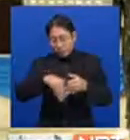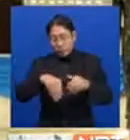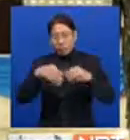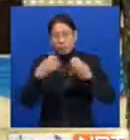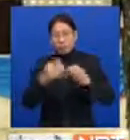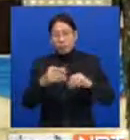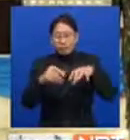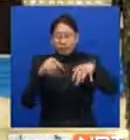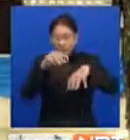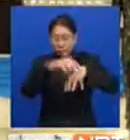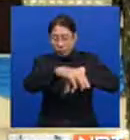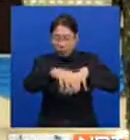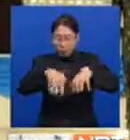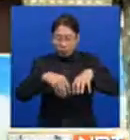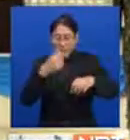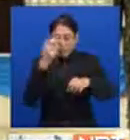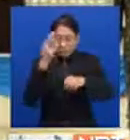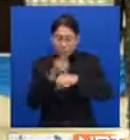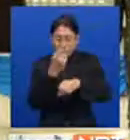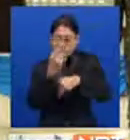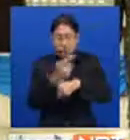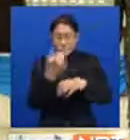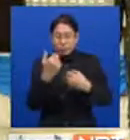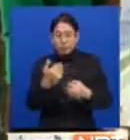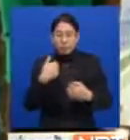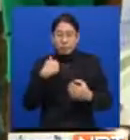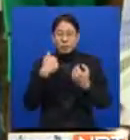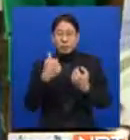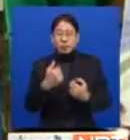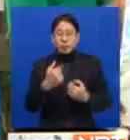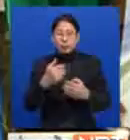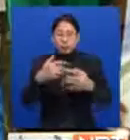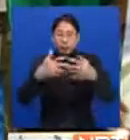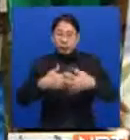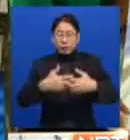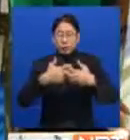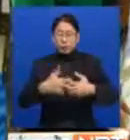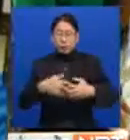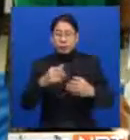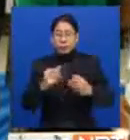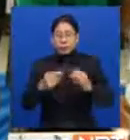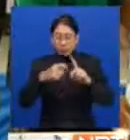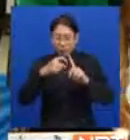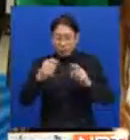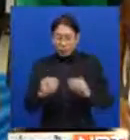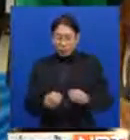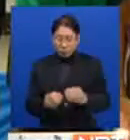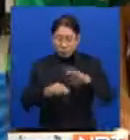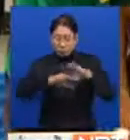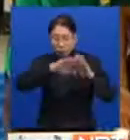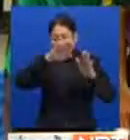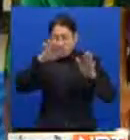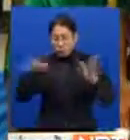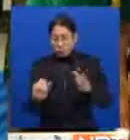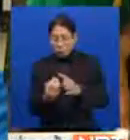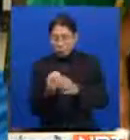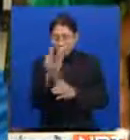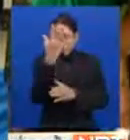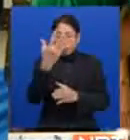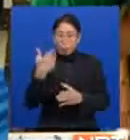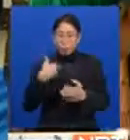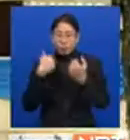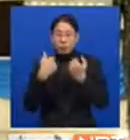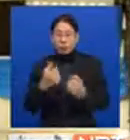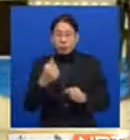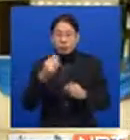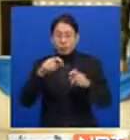นี้นะคะเป็นเหมืองแร่หินอุตสาหกรรมชนิดบะเซอซึ่งเป็นแร่จากลาวาภูเขาไฟค่ะซึ่งบริษัทผู้ถือประธานัตรใน